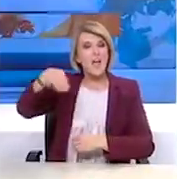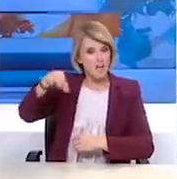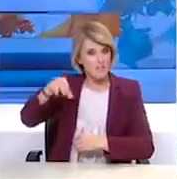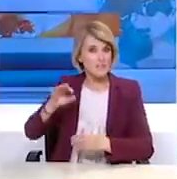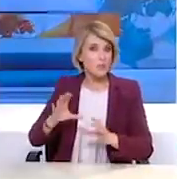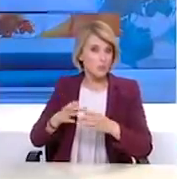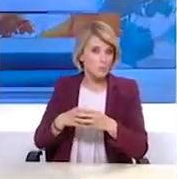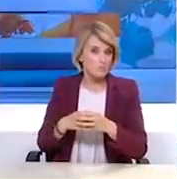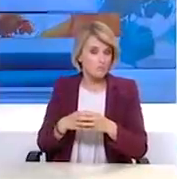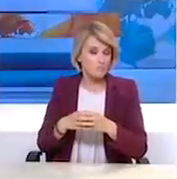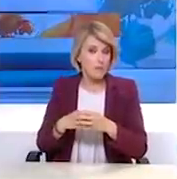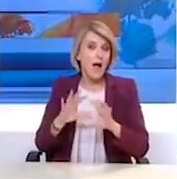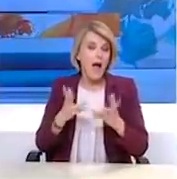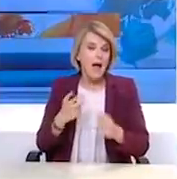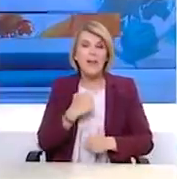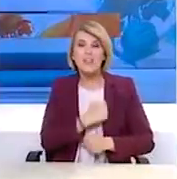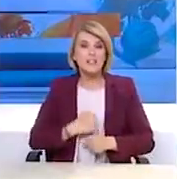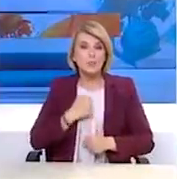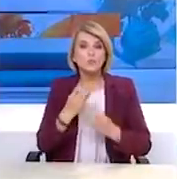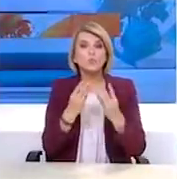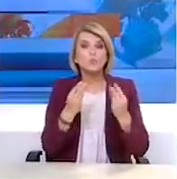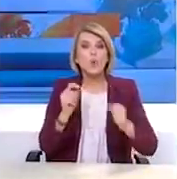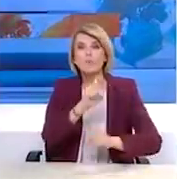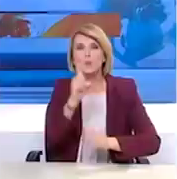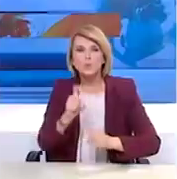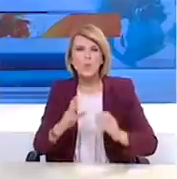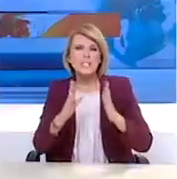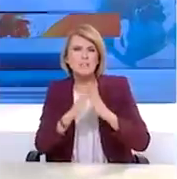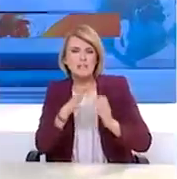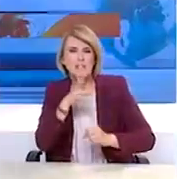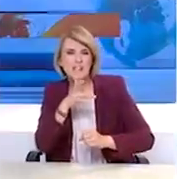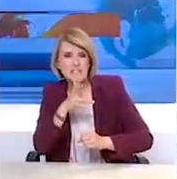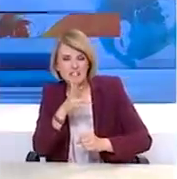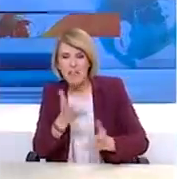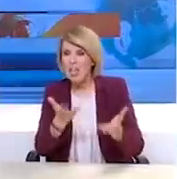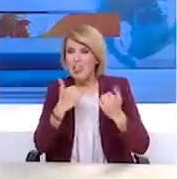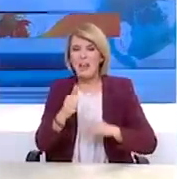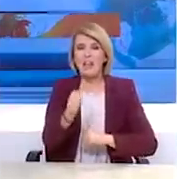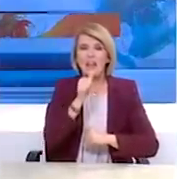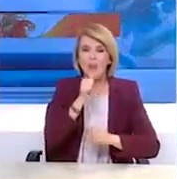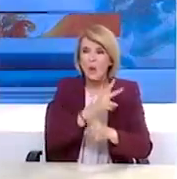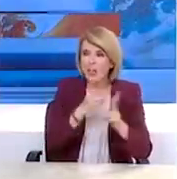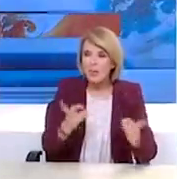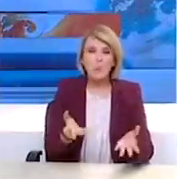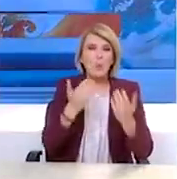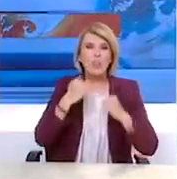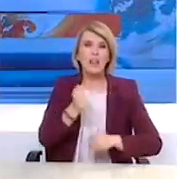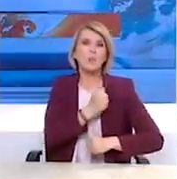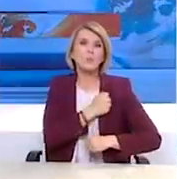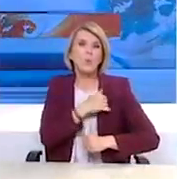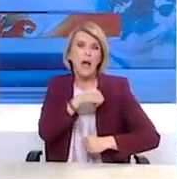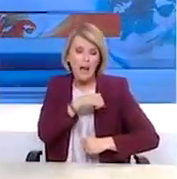περισσότερο, αλλά οι συνθήκες υγιεινής είναι πιο δύσκολο να εφαρμοστούν. Είπα μερικά πραγματάκια από την ανακοίνωση του Ευρωπαϊκού